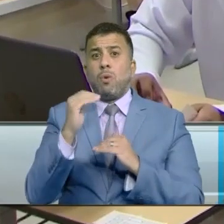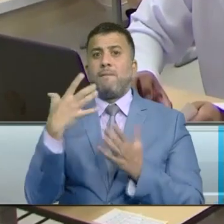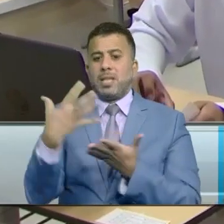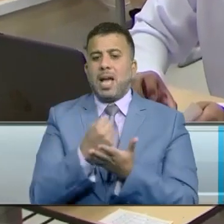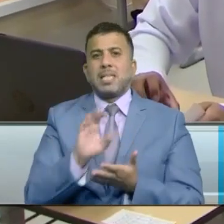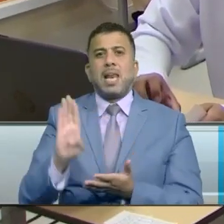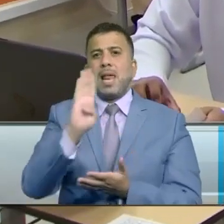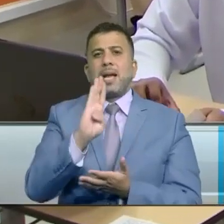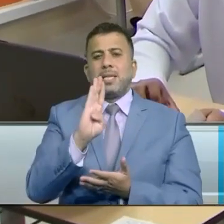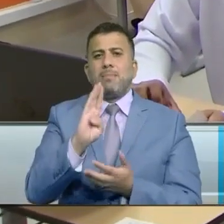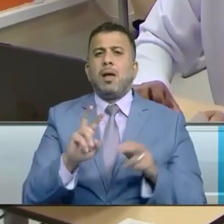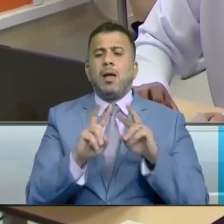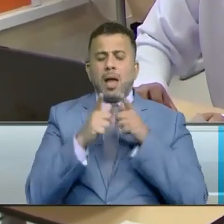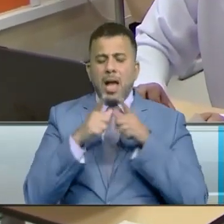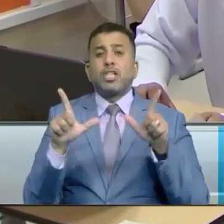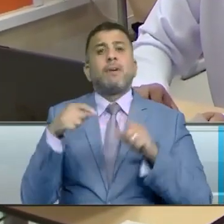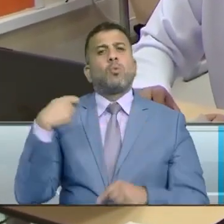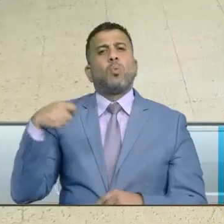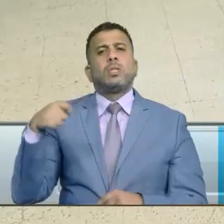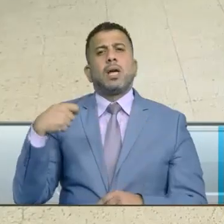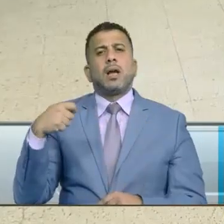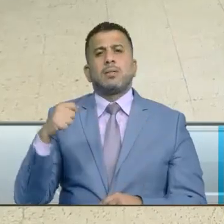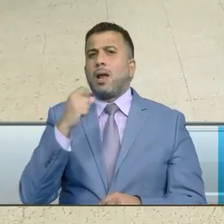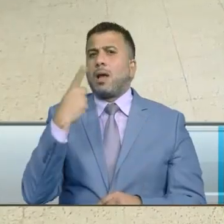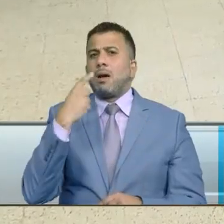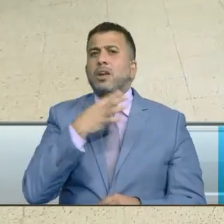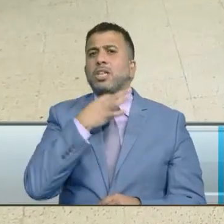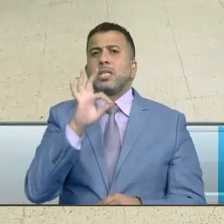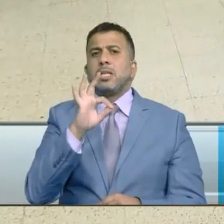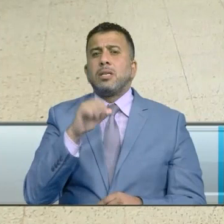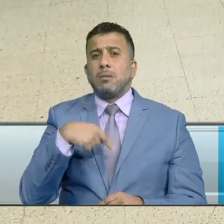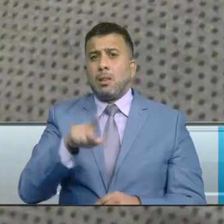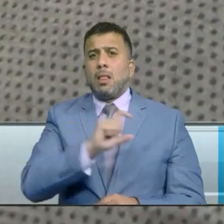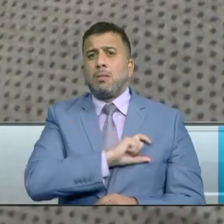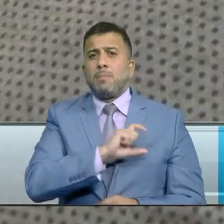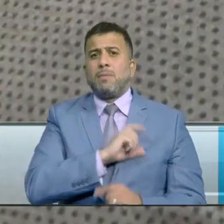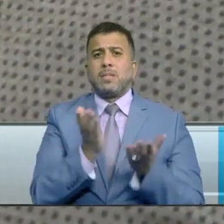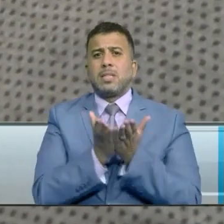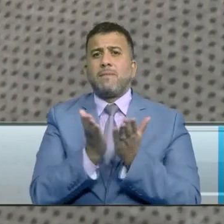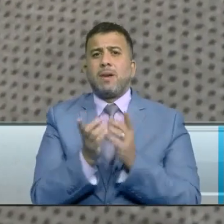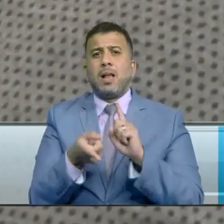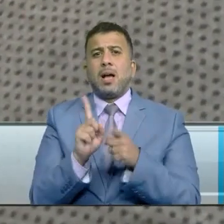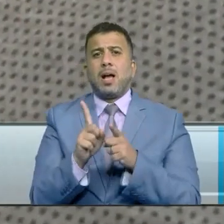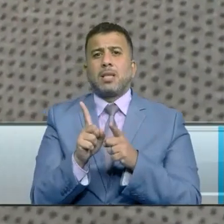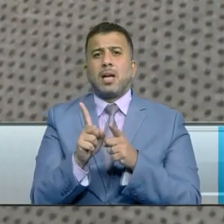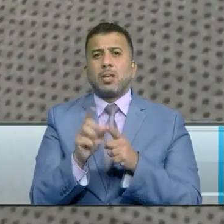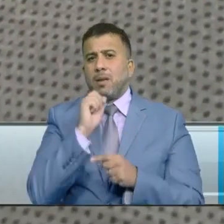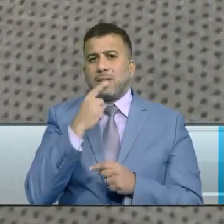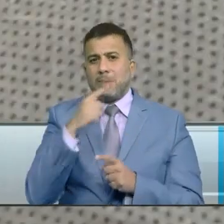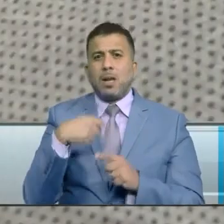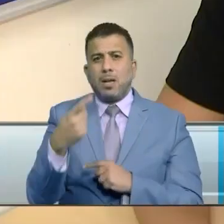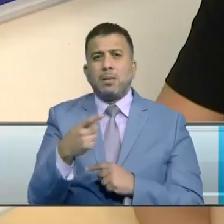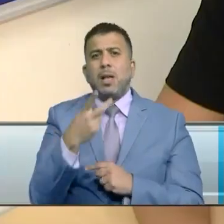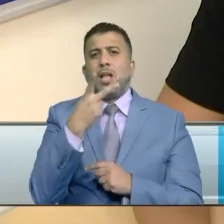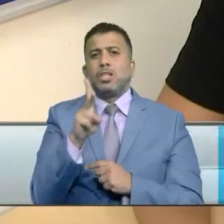ومستواهم في التحصيل الاكاديميه وكشفت الوزاره ان القرار الجديد سيطبق على طلبه الصف الحادي عشر